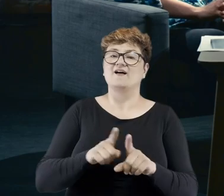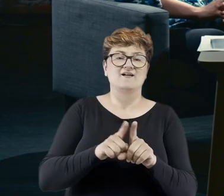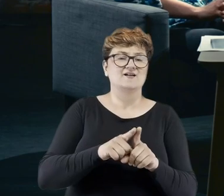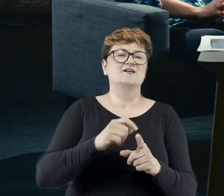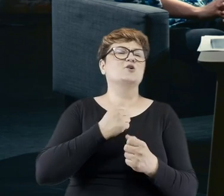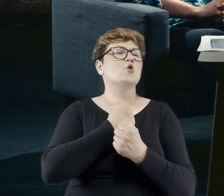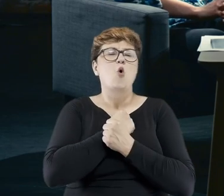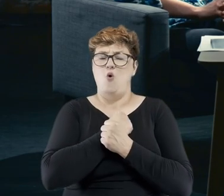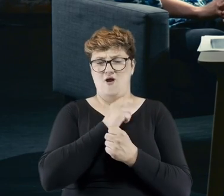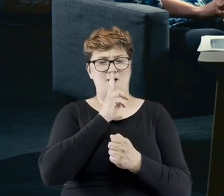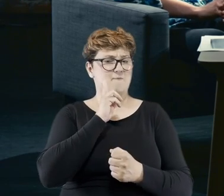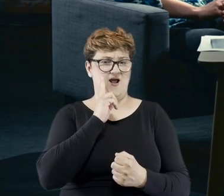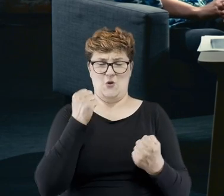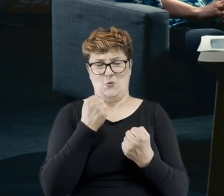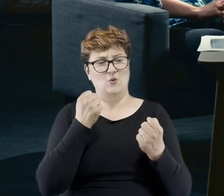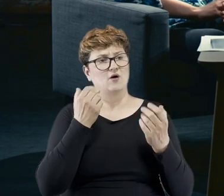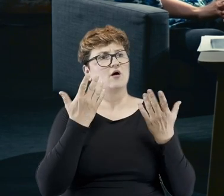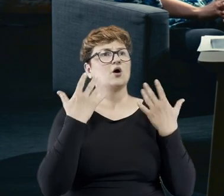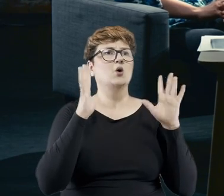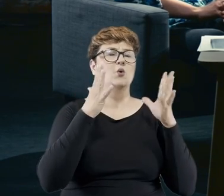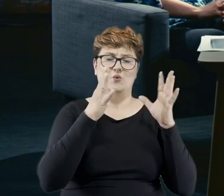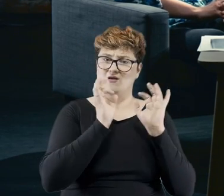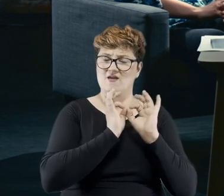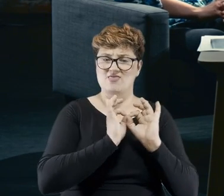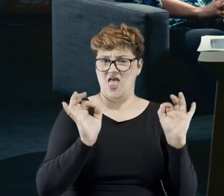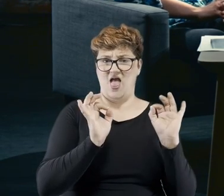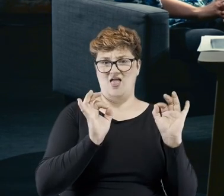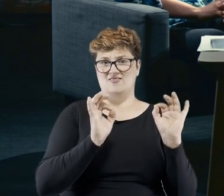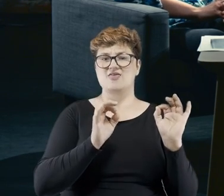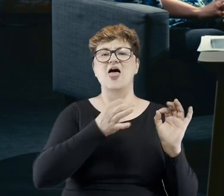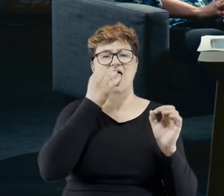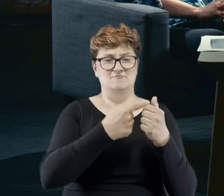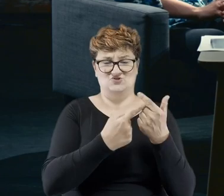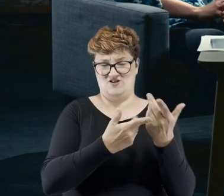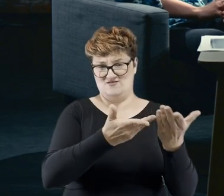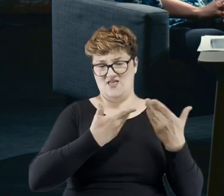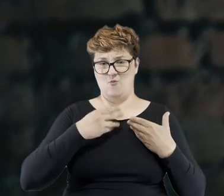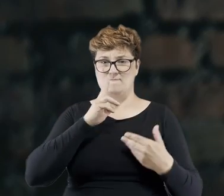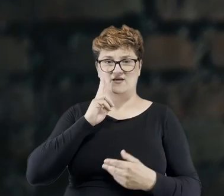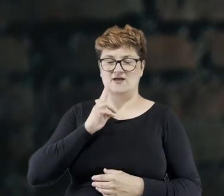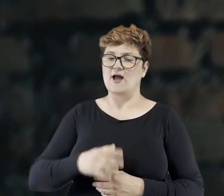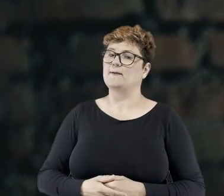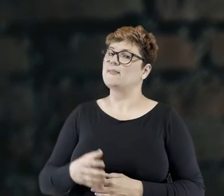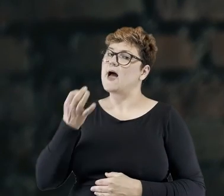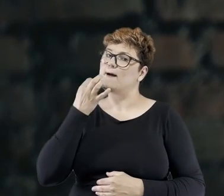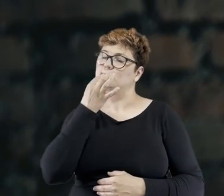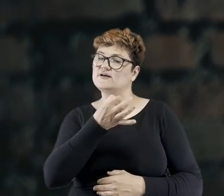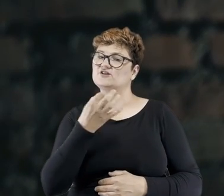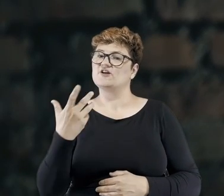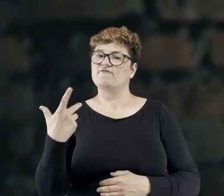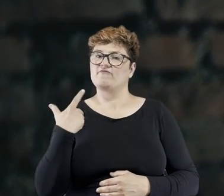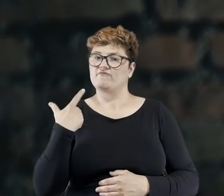kochała swoją matkę i bardzo ją idealizowała i uważała, że to, co najlepsze, dostała po matce. Ale pani mówi, że